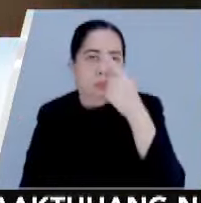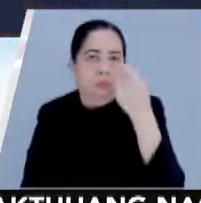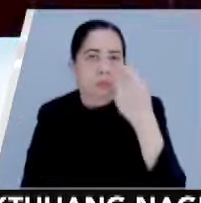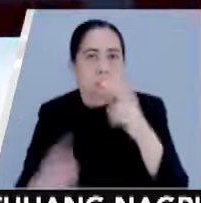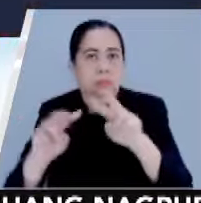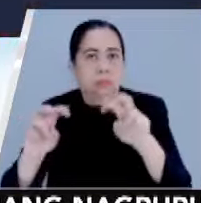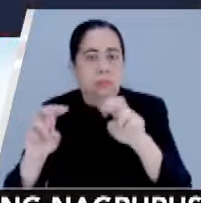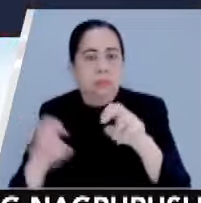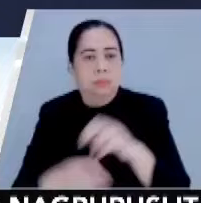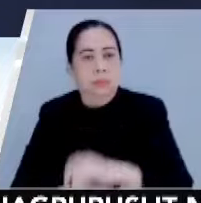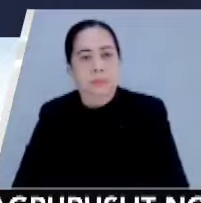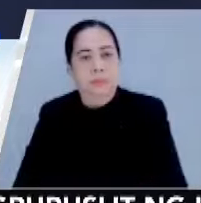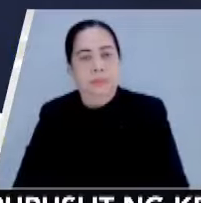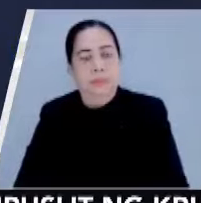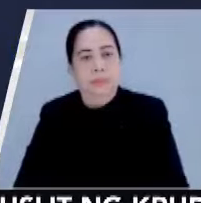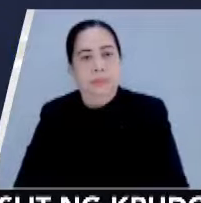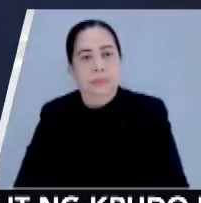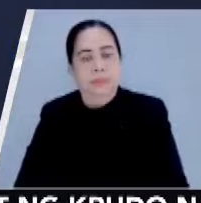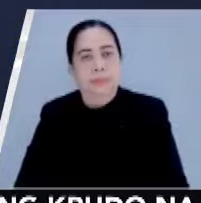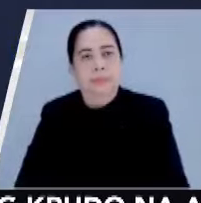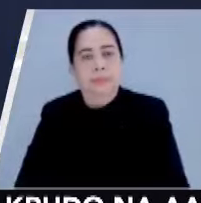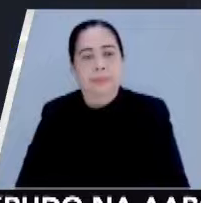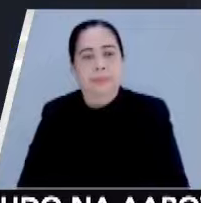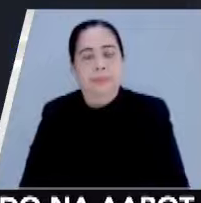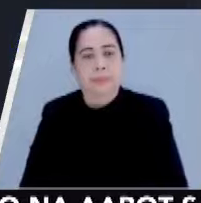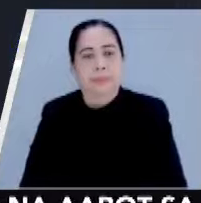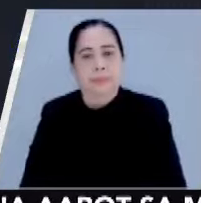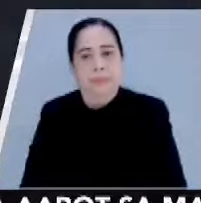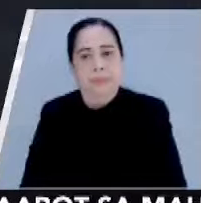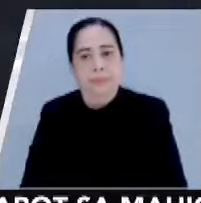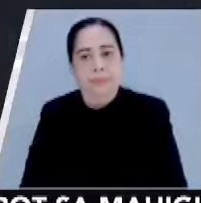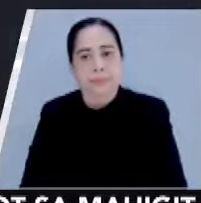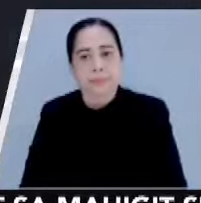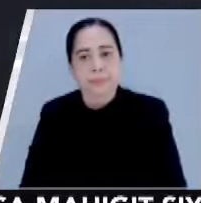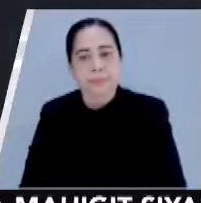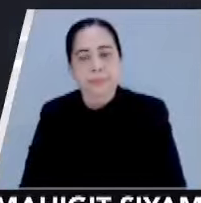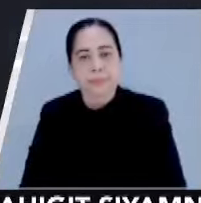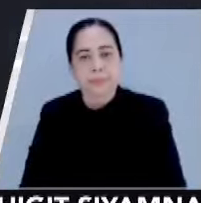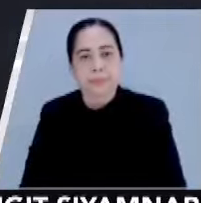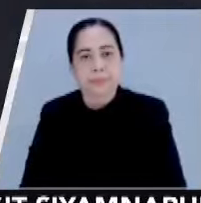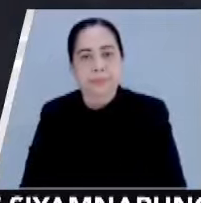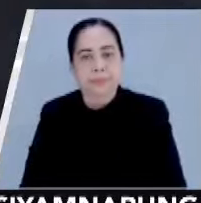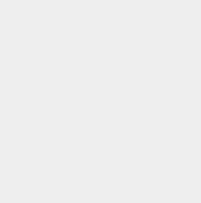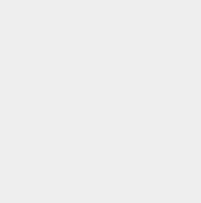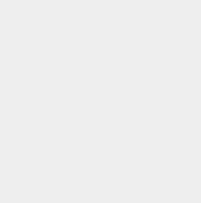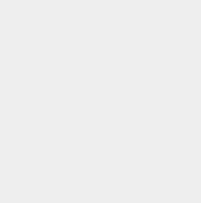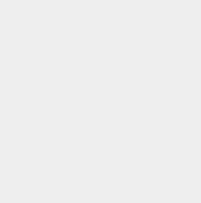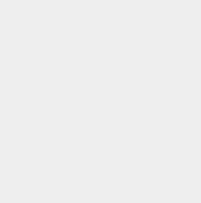Para sa GMA Integrated News, June Veneracion, nakatutok 24 oras.